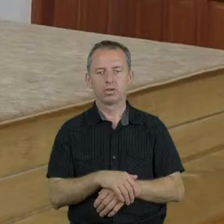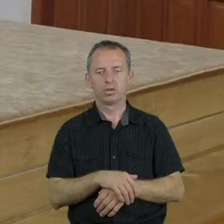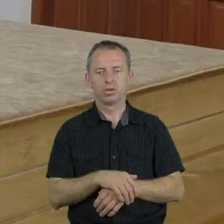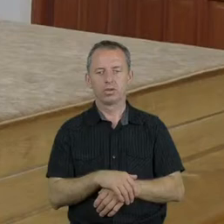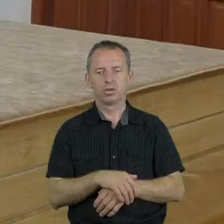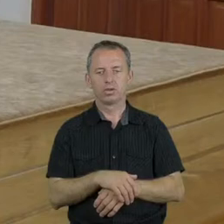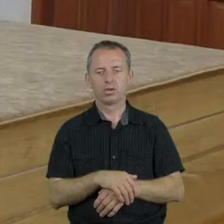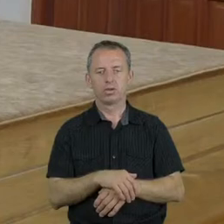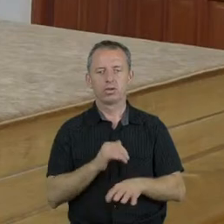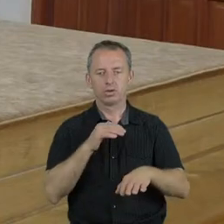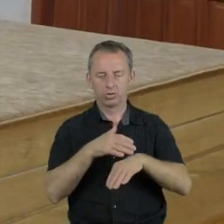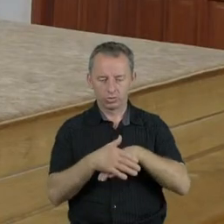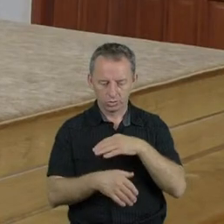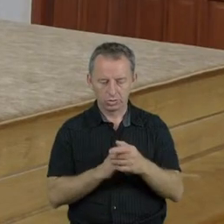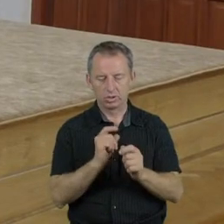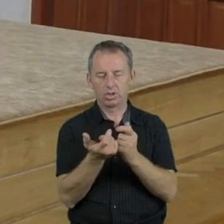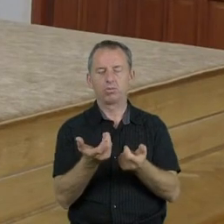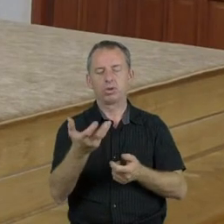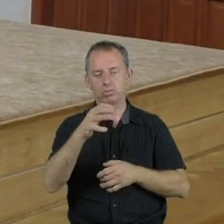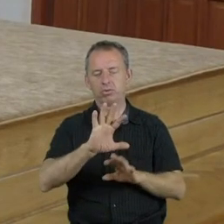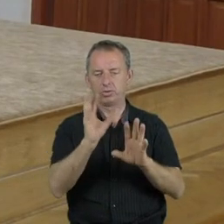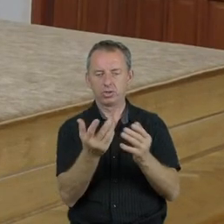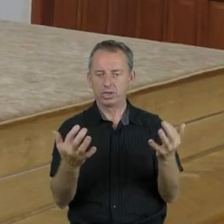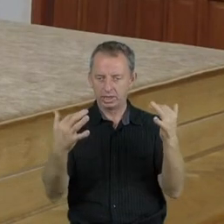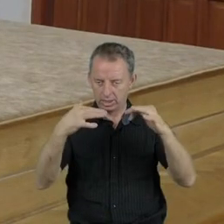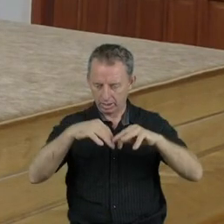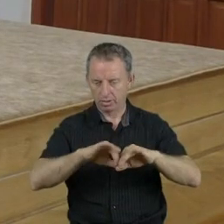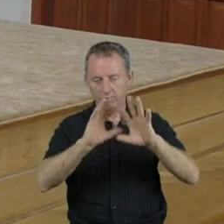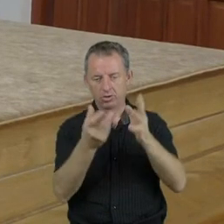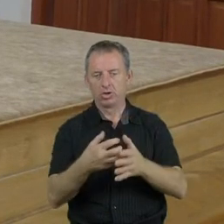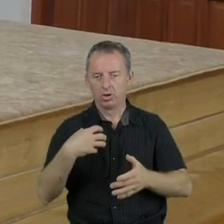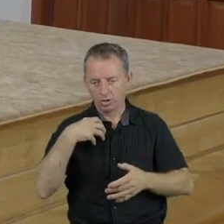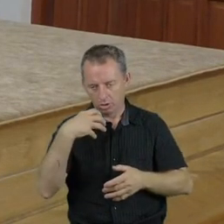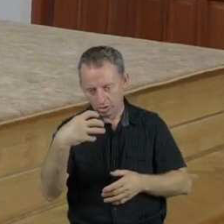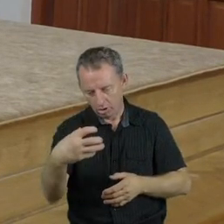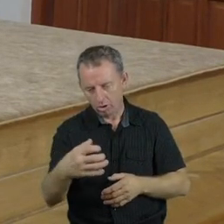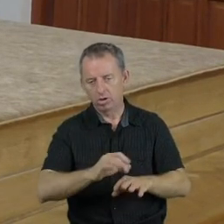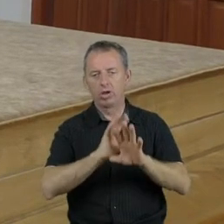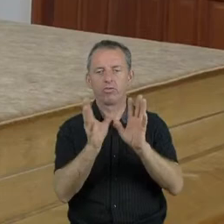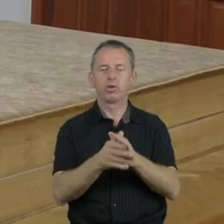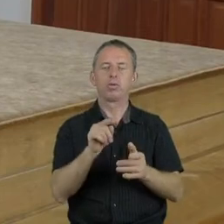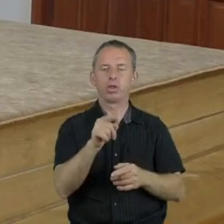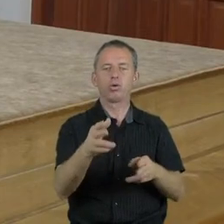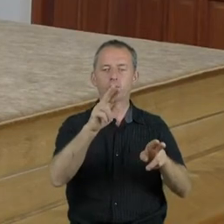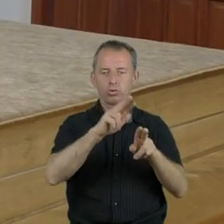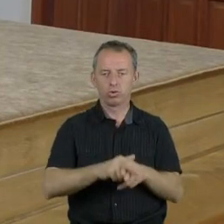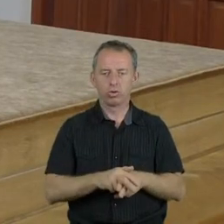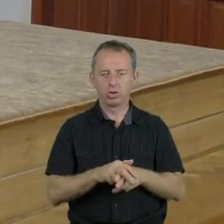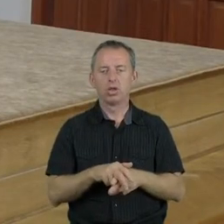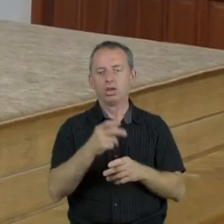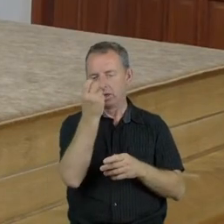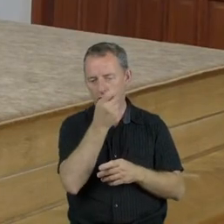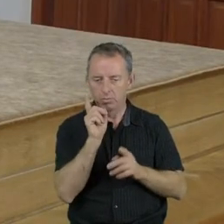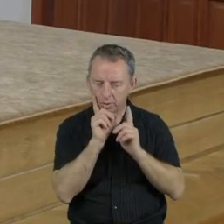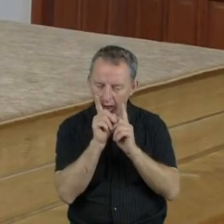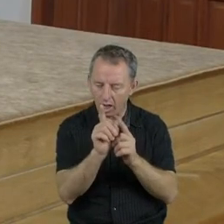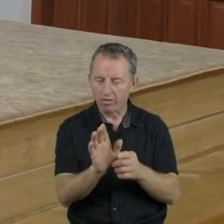Życzę całemu zborowi, wszystkim zebranym i wszystkim gościom i wszystkim tym, którzy są zainteresowani prawdą,